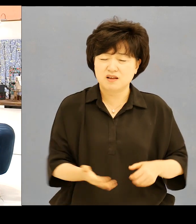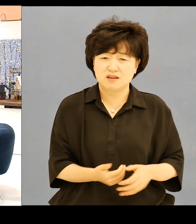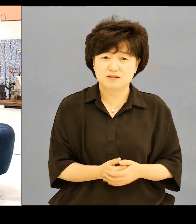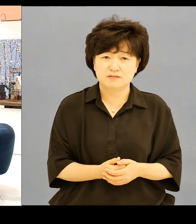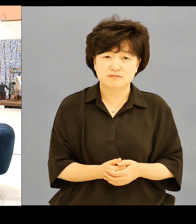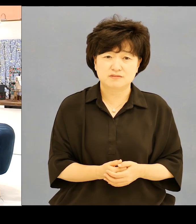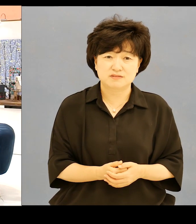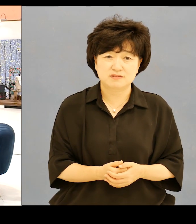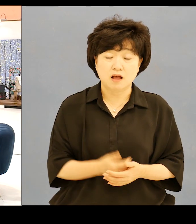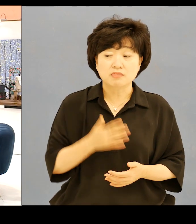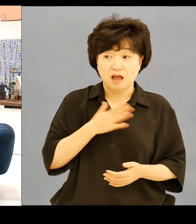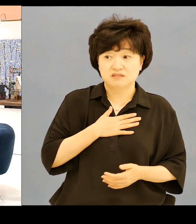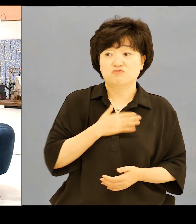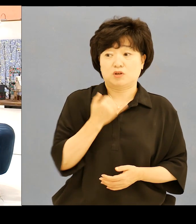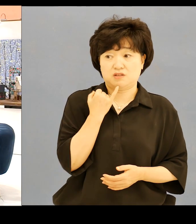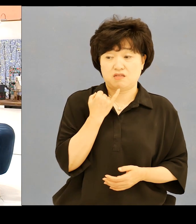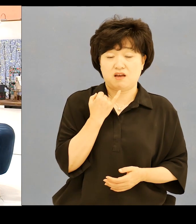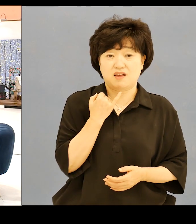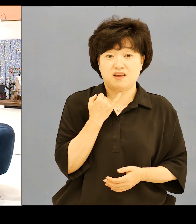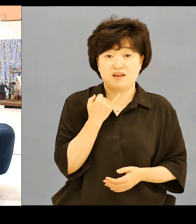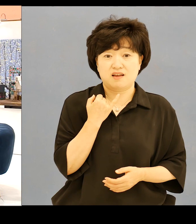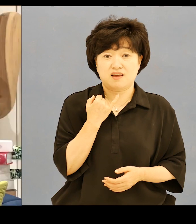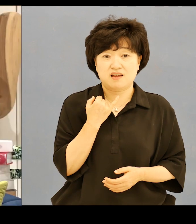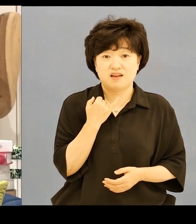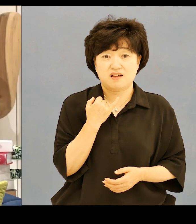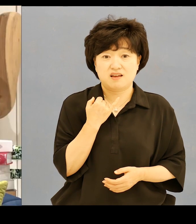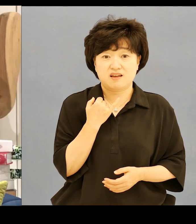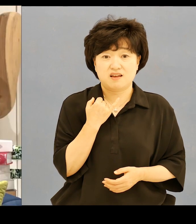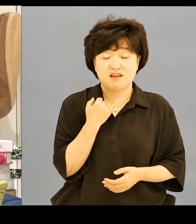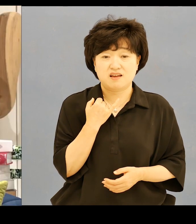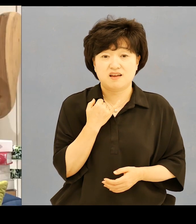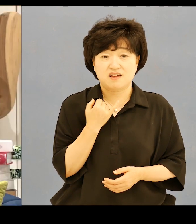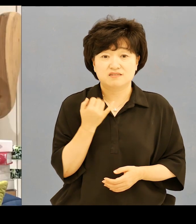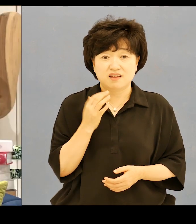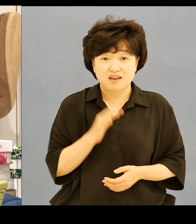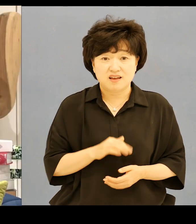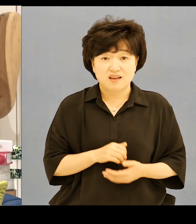속상하셨어요? 아 저는 괜찮았어요. 네. 근데 이제